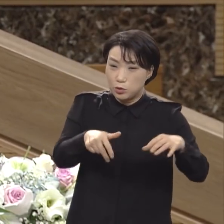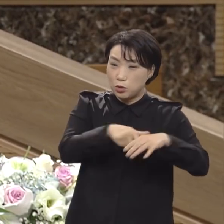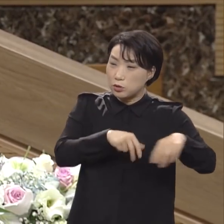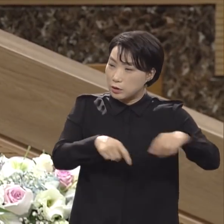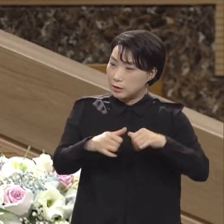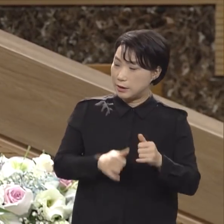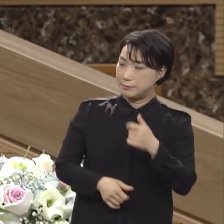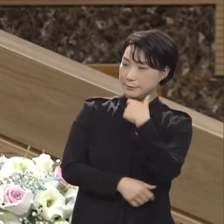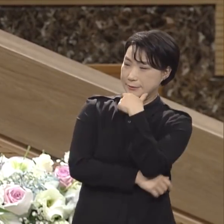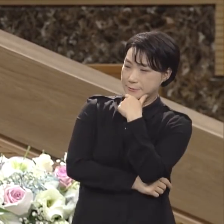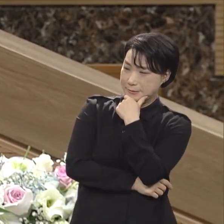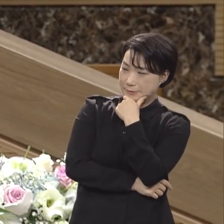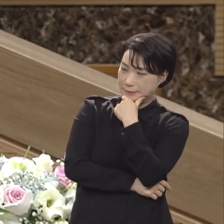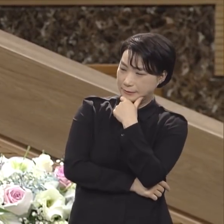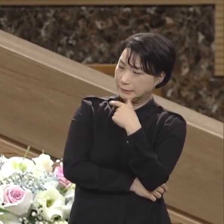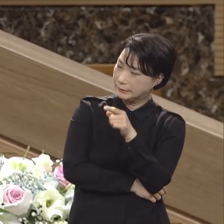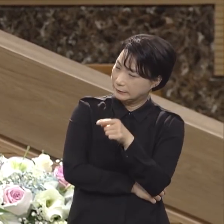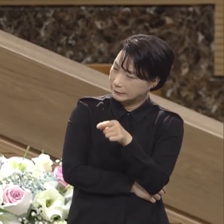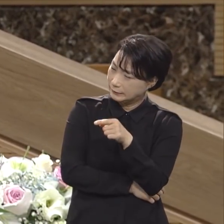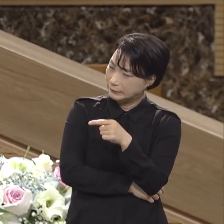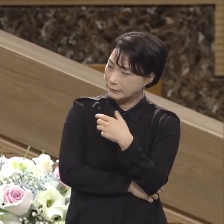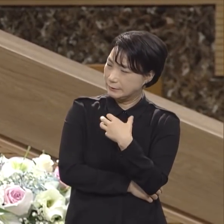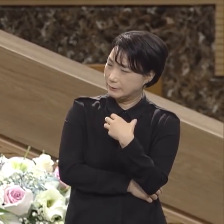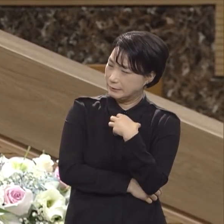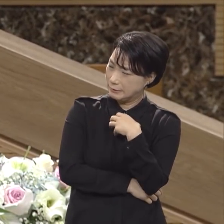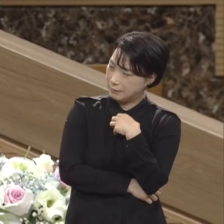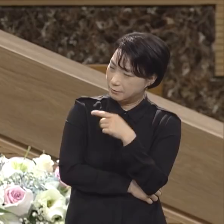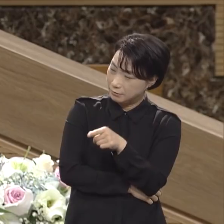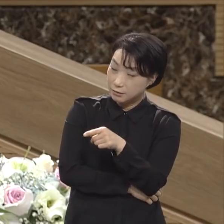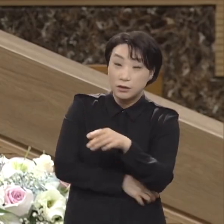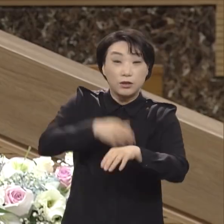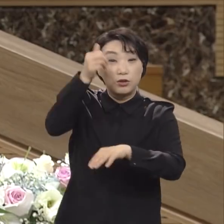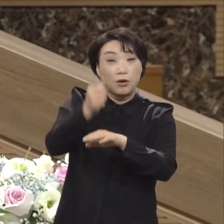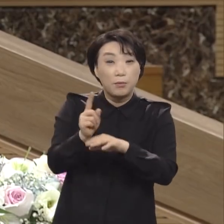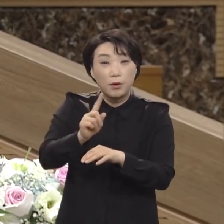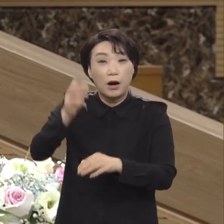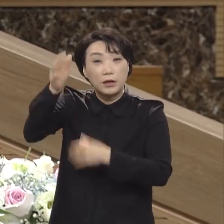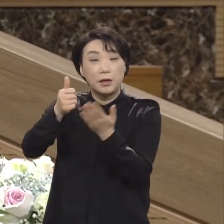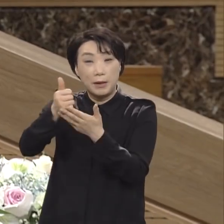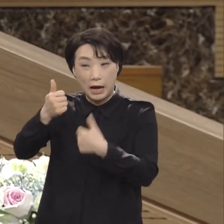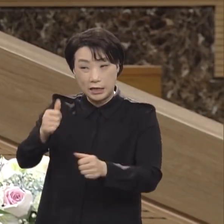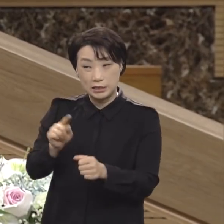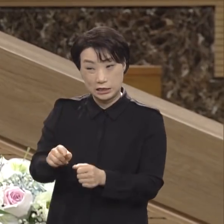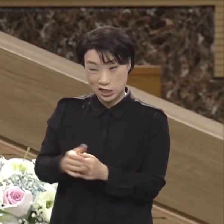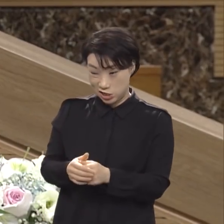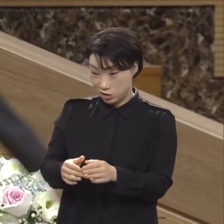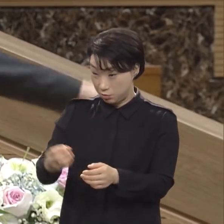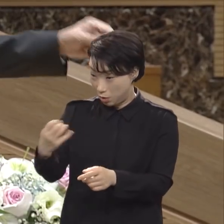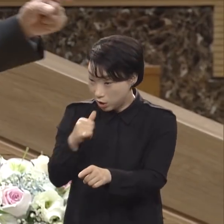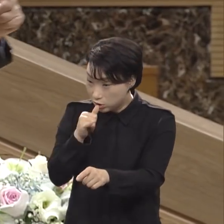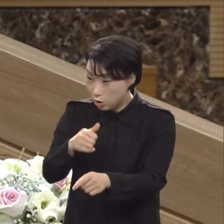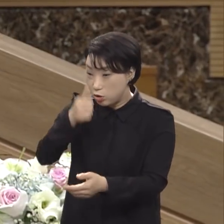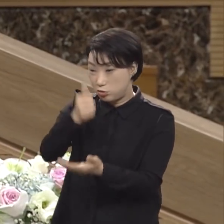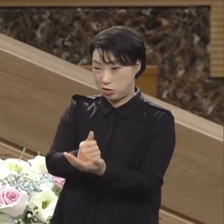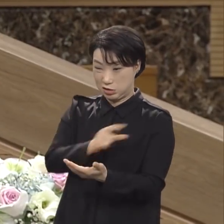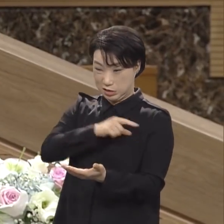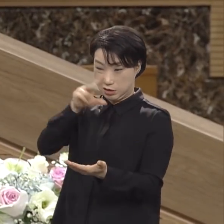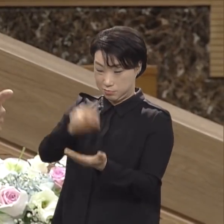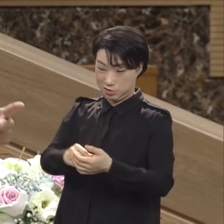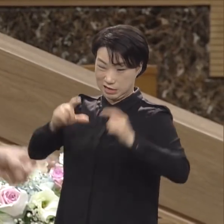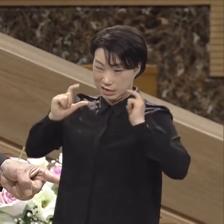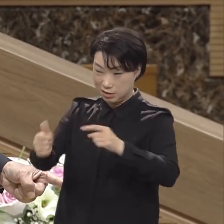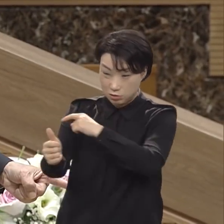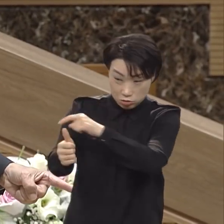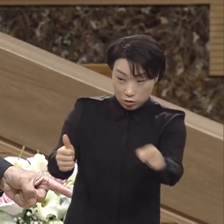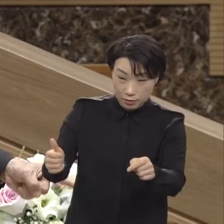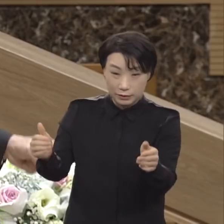지도자들이 굉장히 위협을 느끼면서 결국은 하나님의 아들이라는 제목을 뒤집어 씌워서 죽이면 끝날